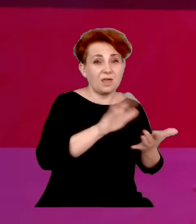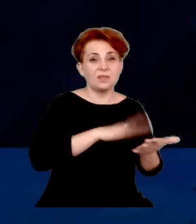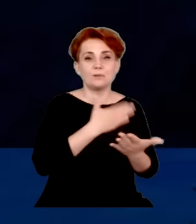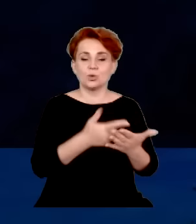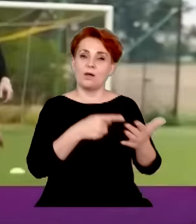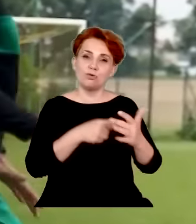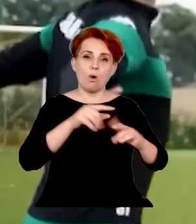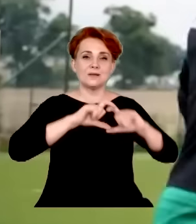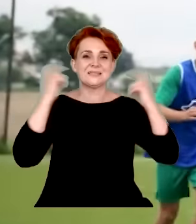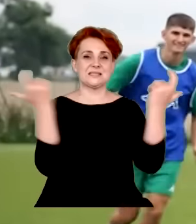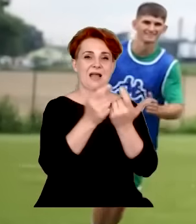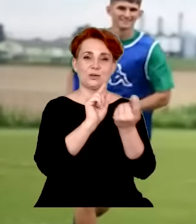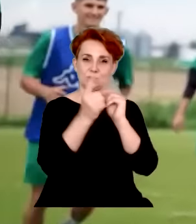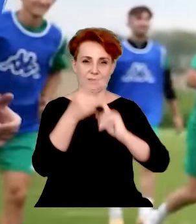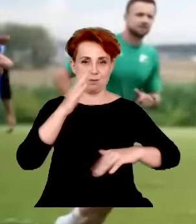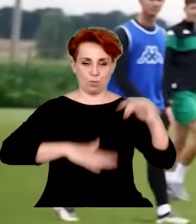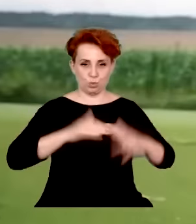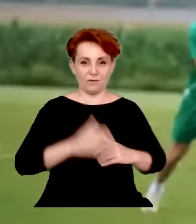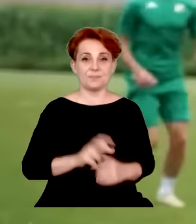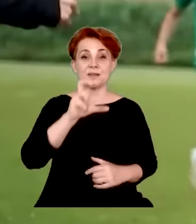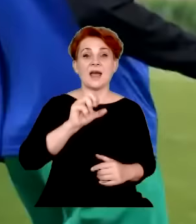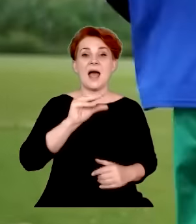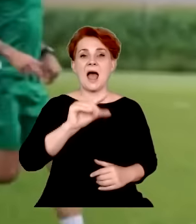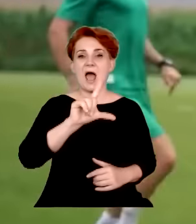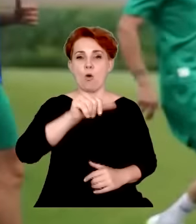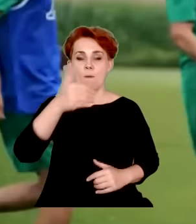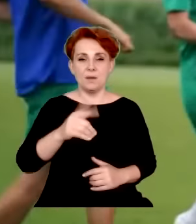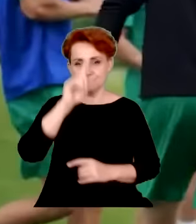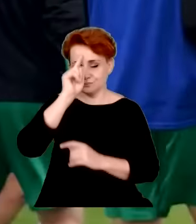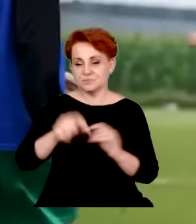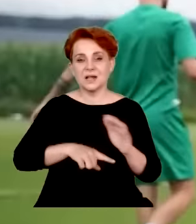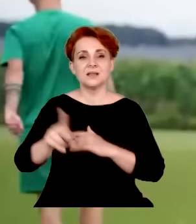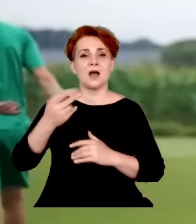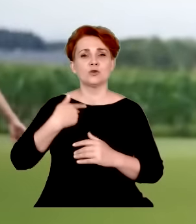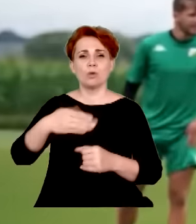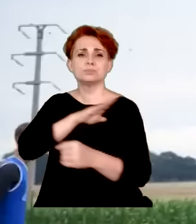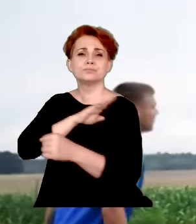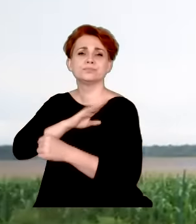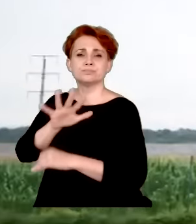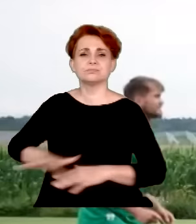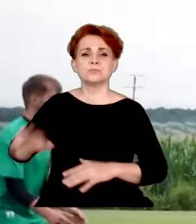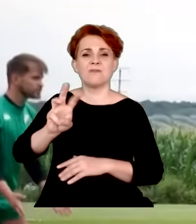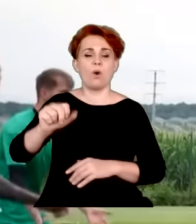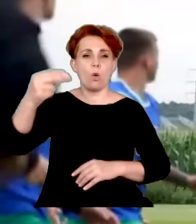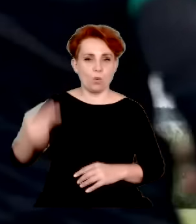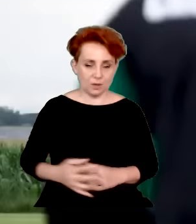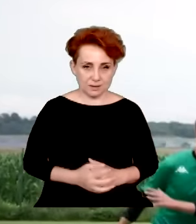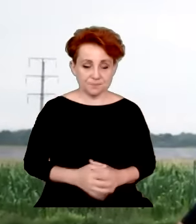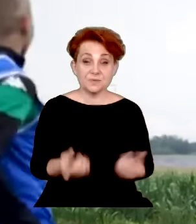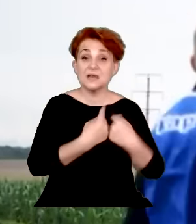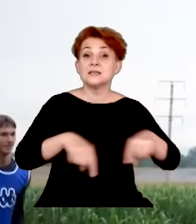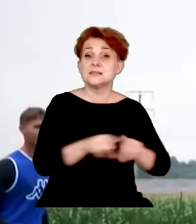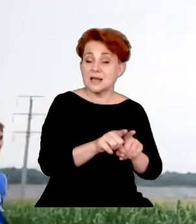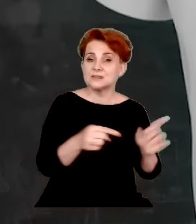przebudowa stadionu. Chełmskie drużyny sportowe składają hołd ofiarom ludobójstwa. W nowym sezonie m.in. zespół piłkarski